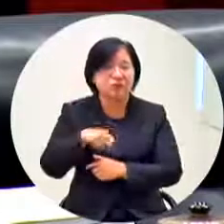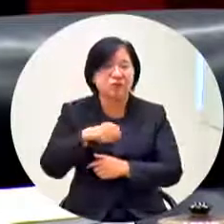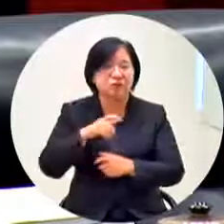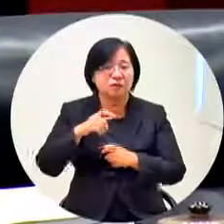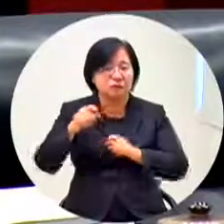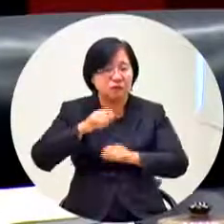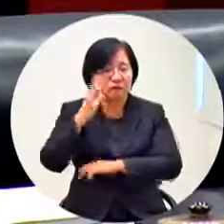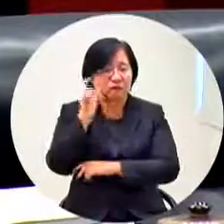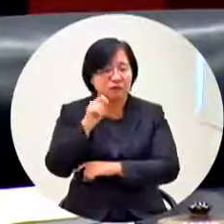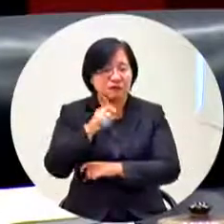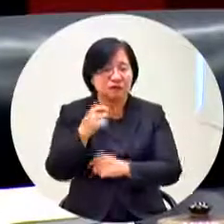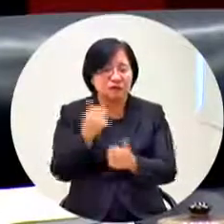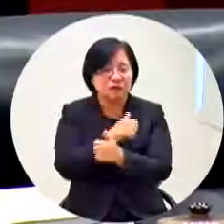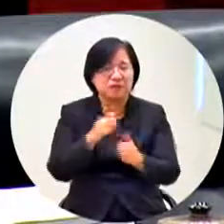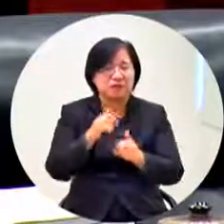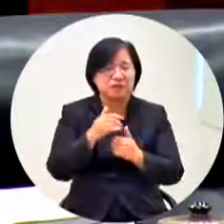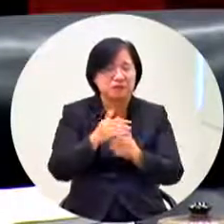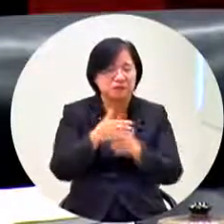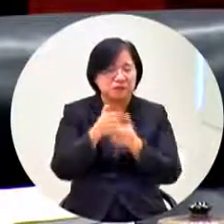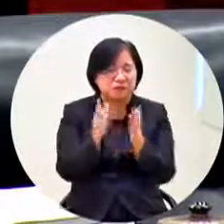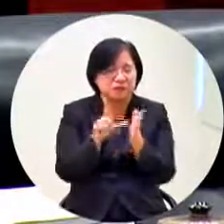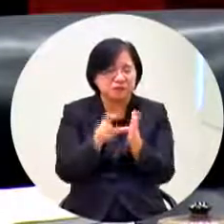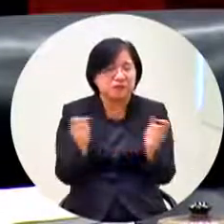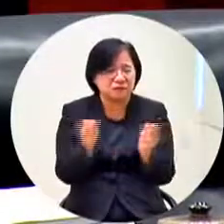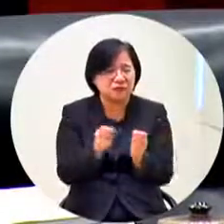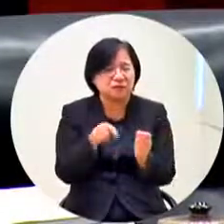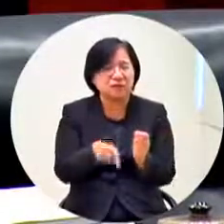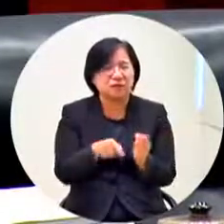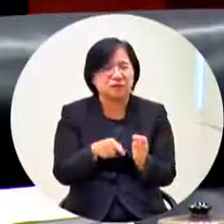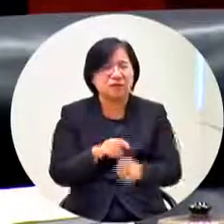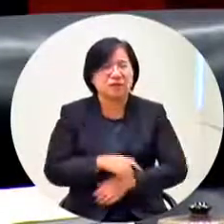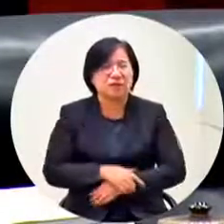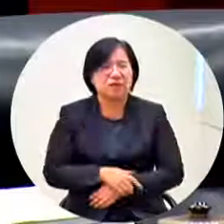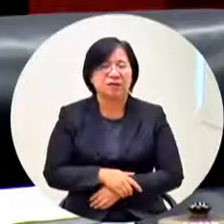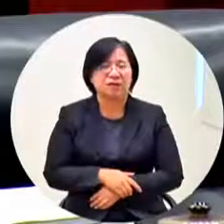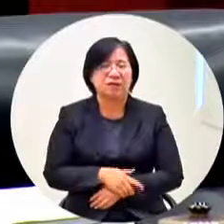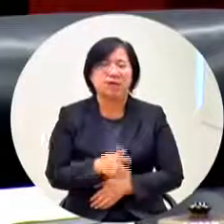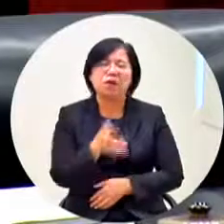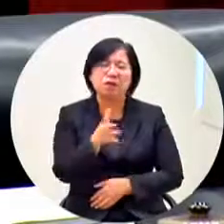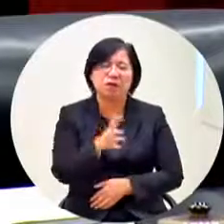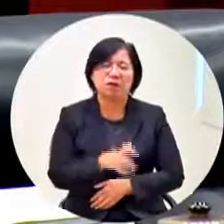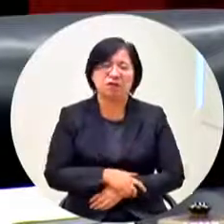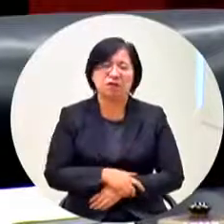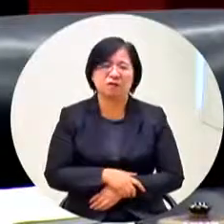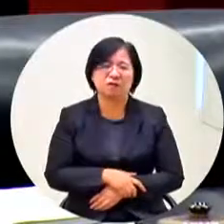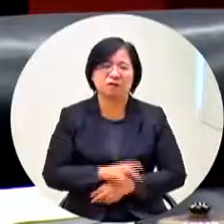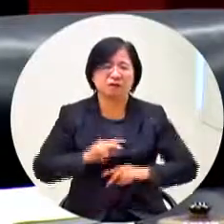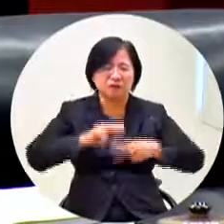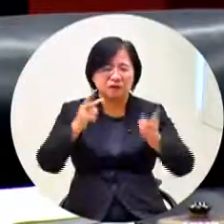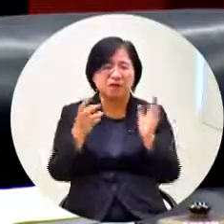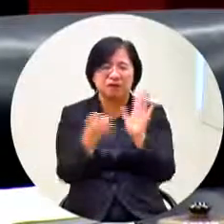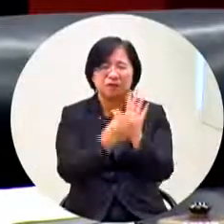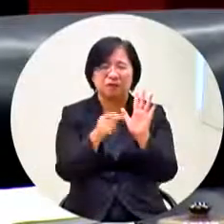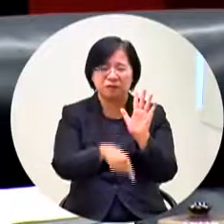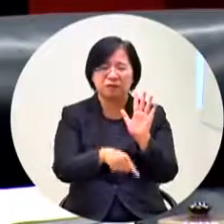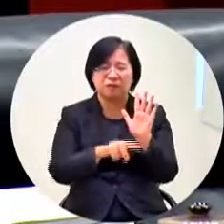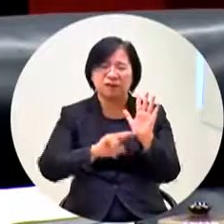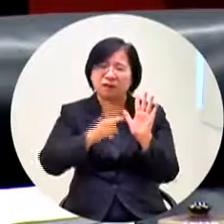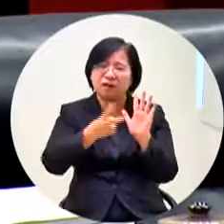代理的过程而已嘛。你说他背的就是贵了你嘛，为什么有需要去做这个这么大的动作去做改变